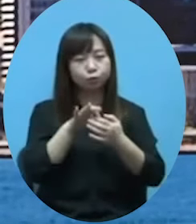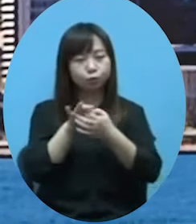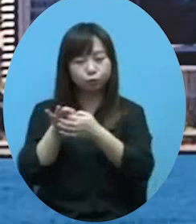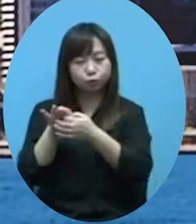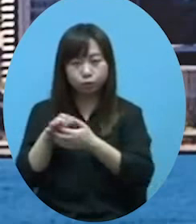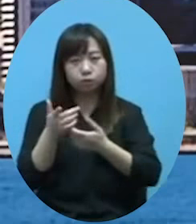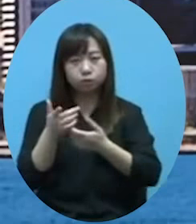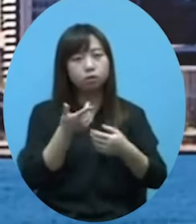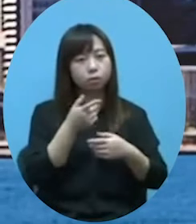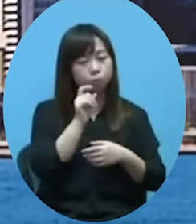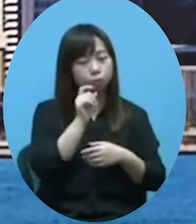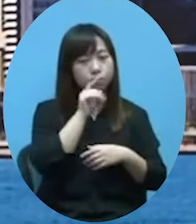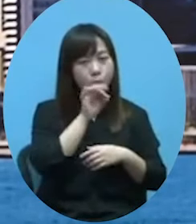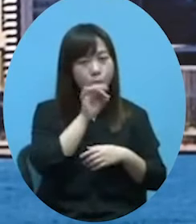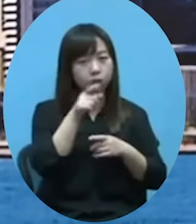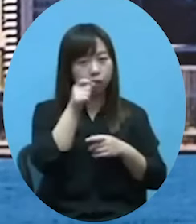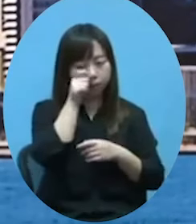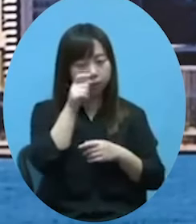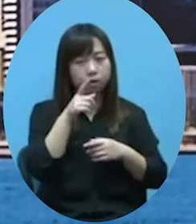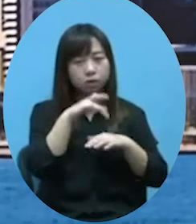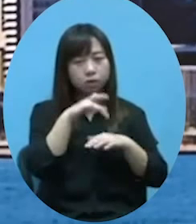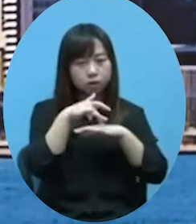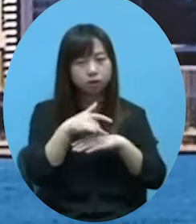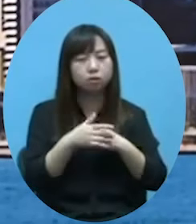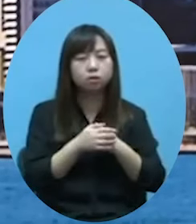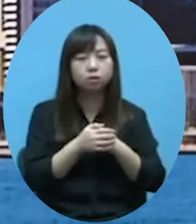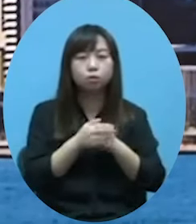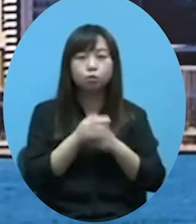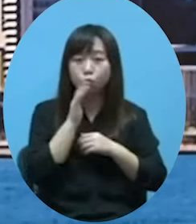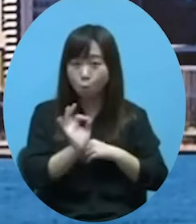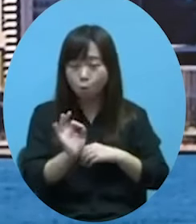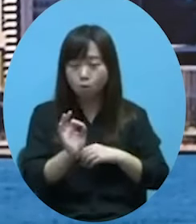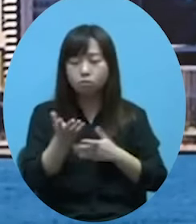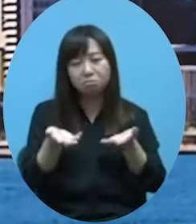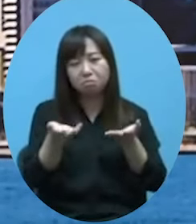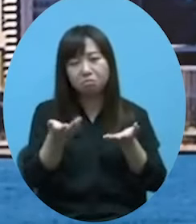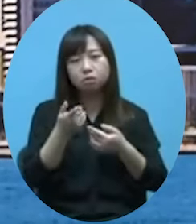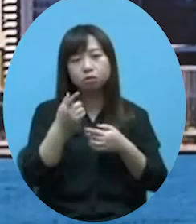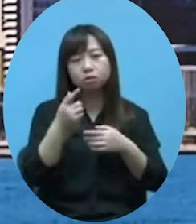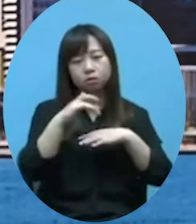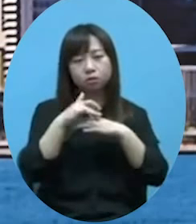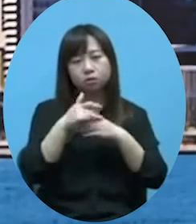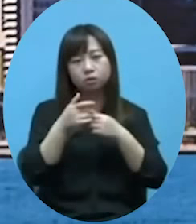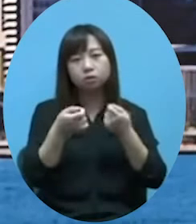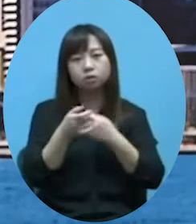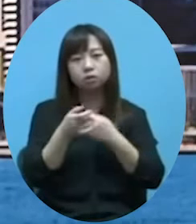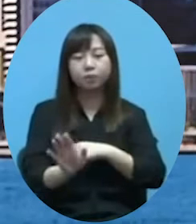看看究竟他們有沒有一些特別的接觸如果不是呢都未必是一些密切接觸者